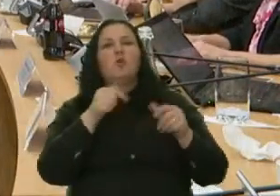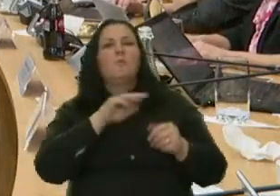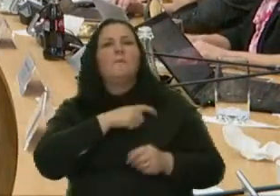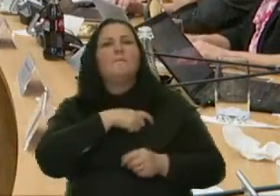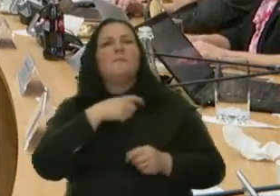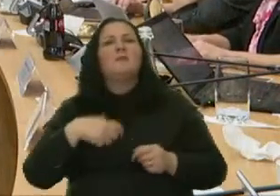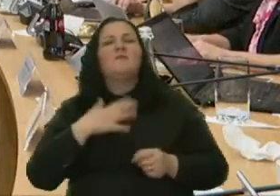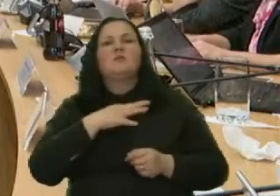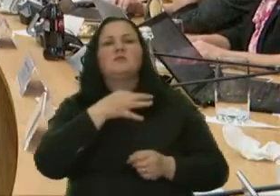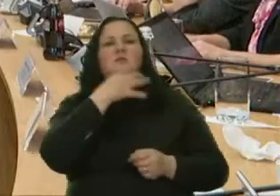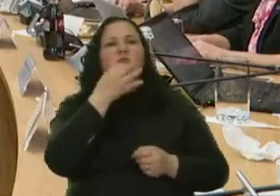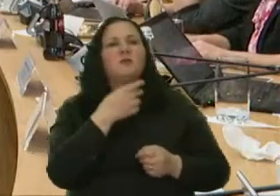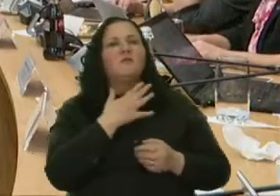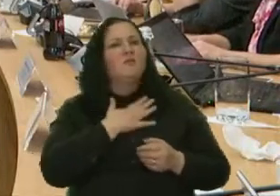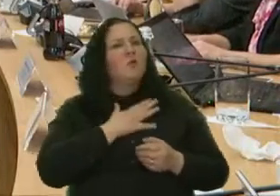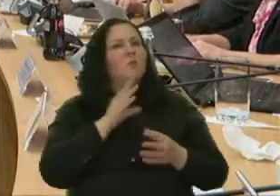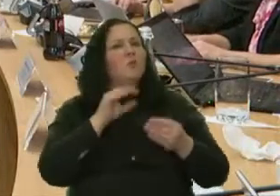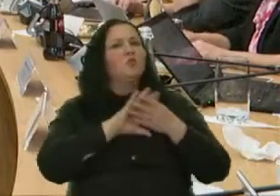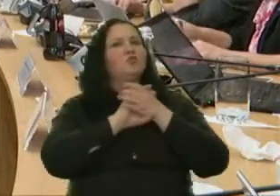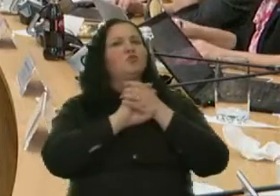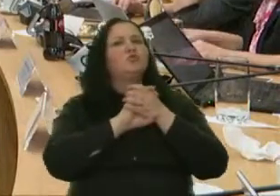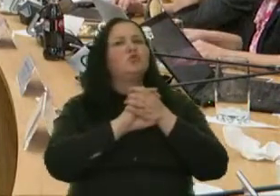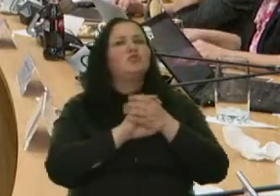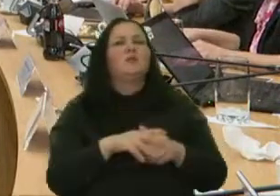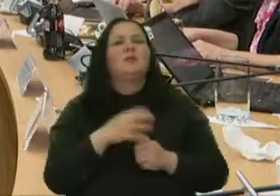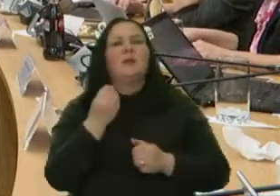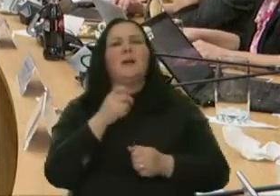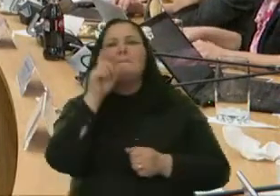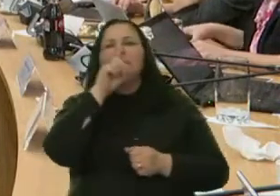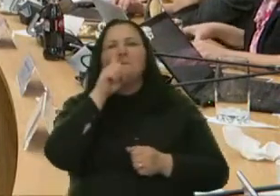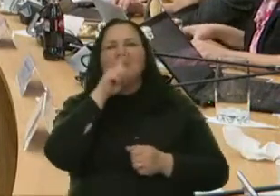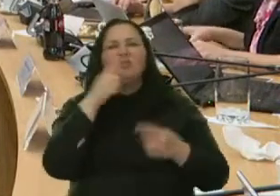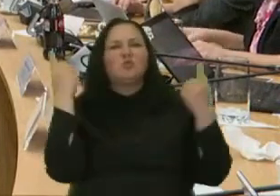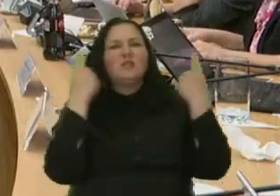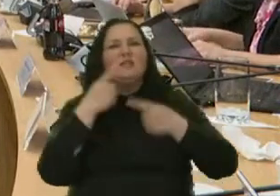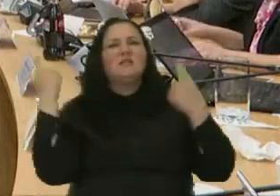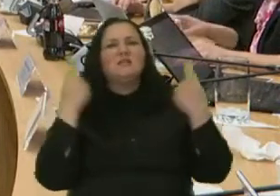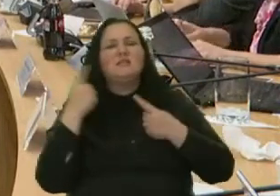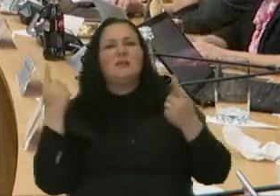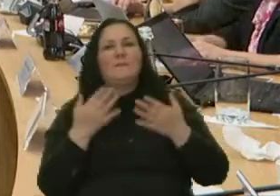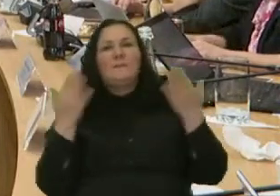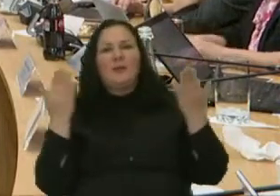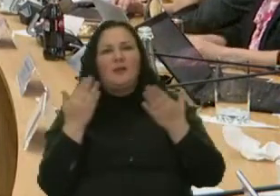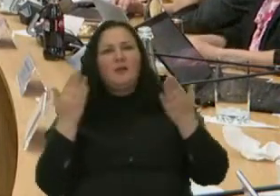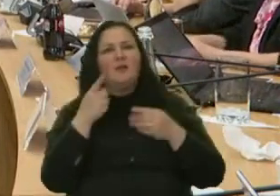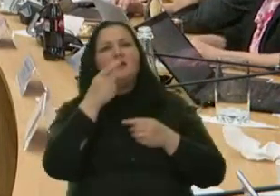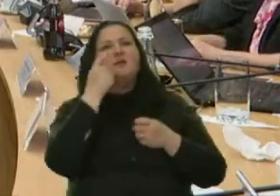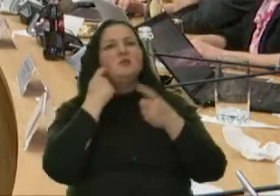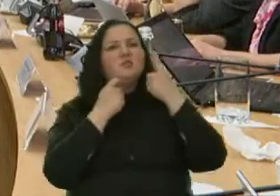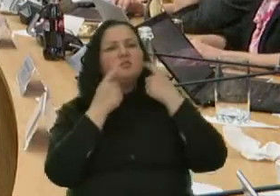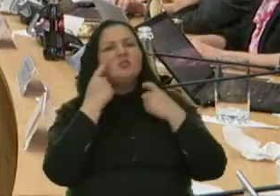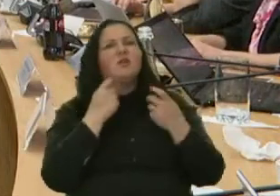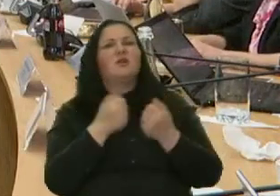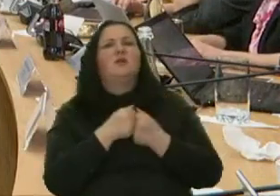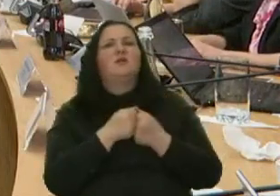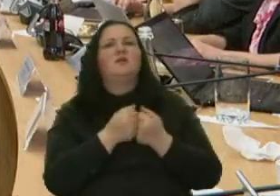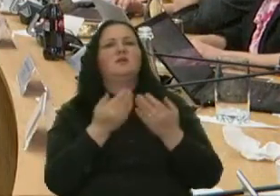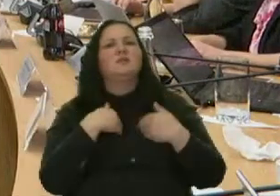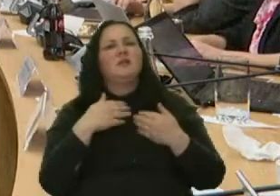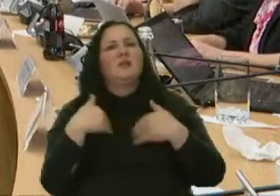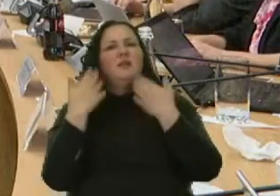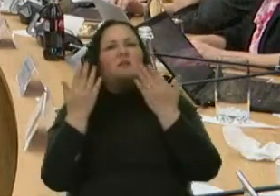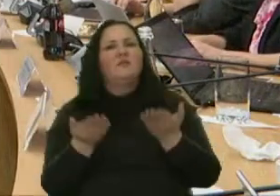doresc mult succes la minciunelele zilnice pe care chiar Încercați să ne Să ni le